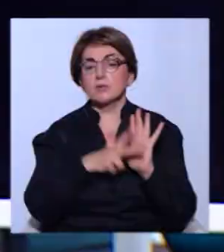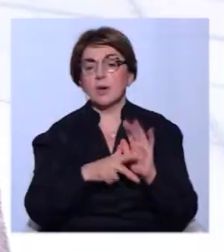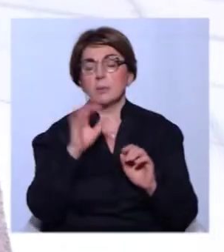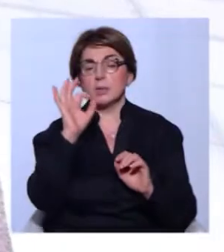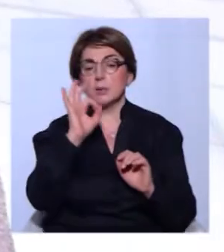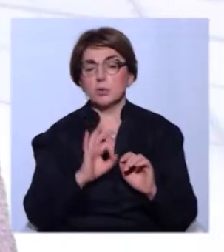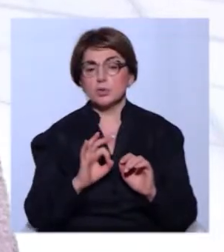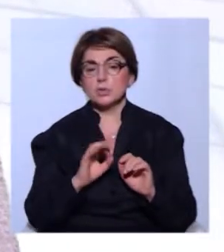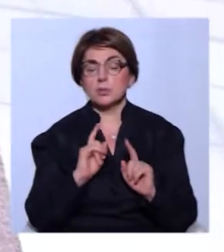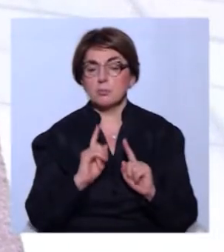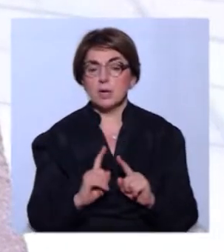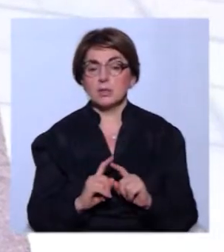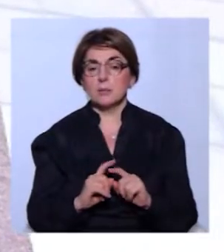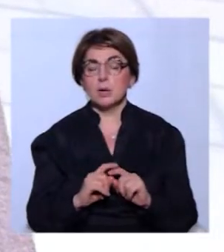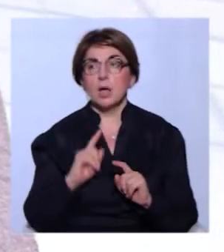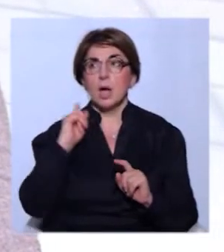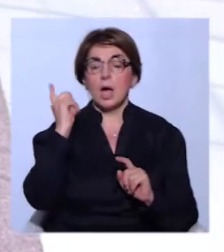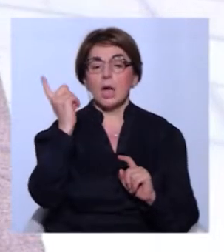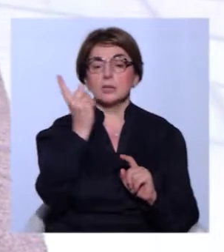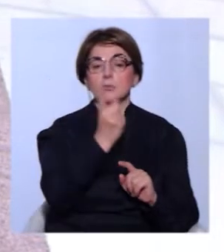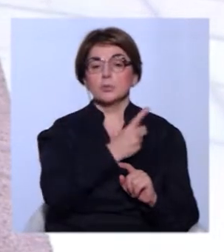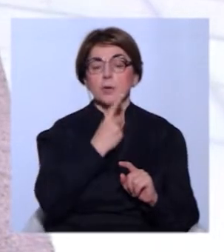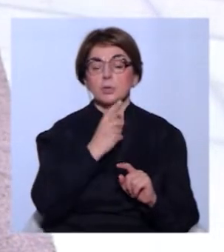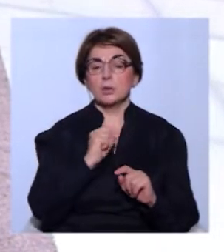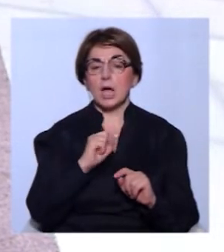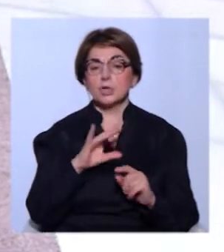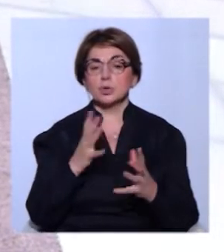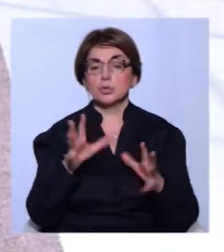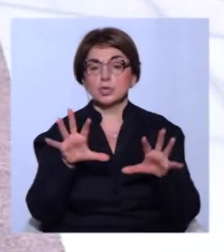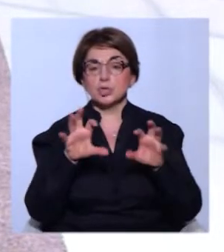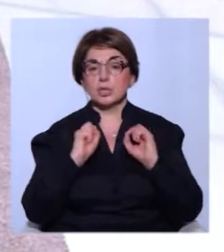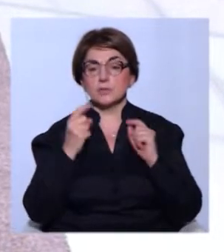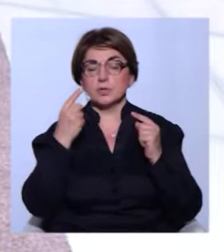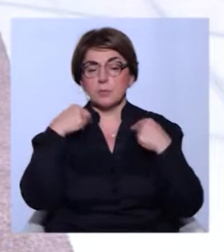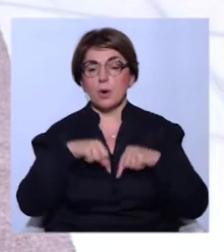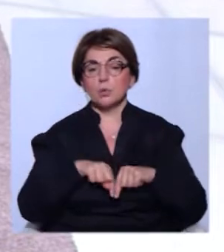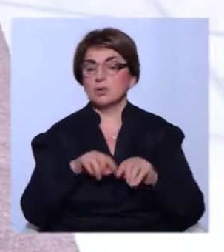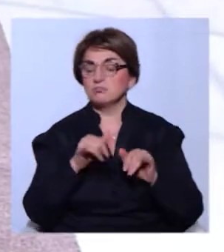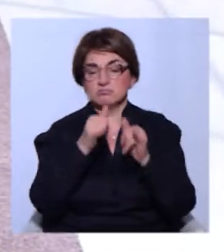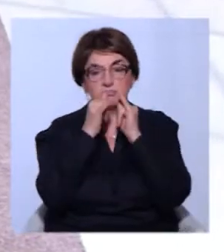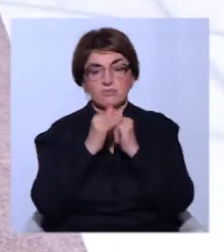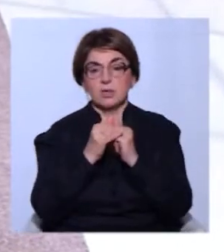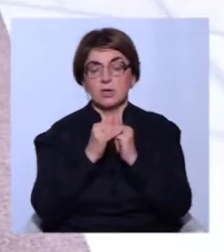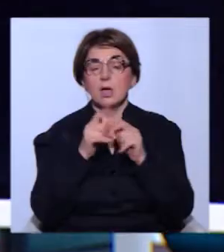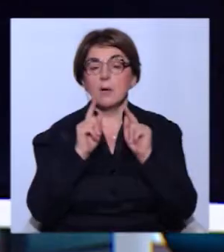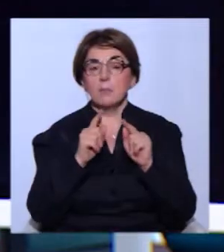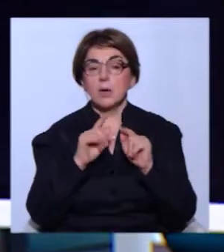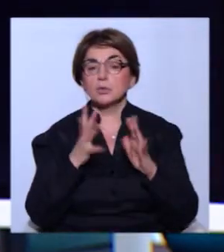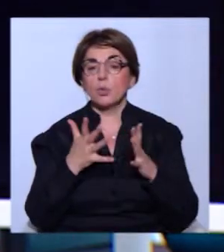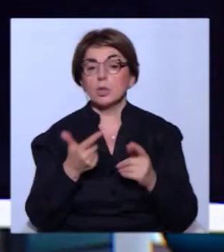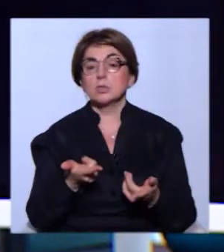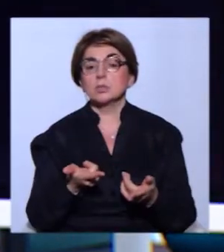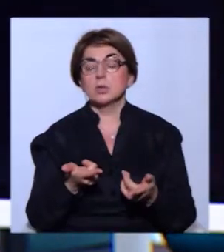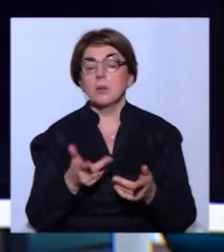78%. მაგრამ ატმოსფერული აზოტის შეთვისება ორგანიზმს არ შეუძლია. მაშინ როგორ